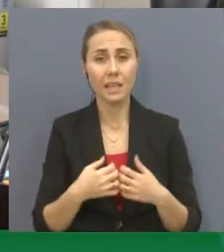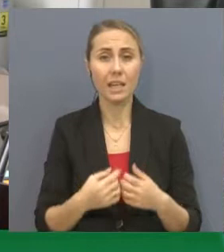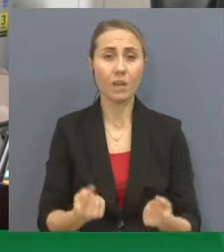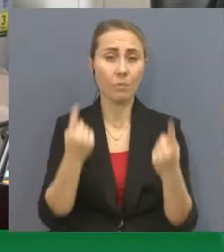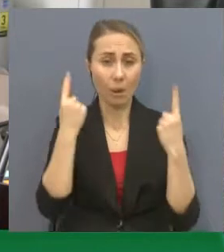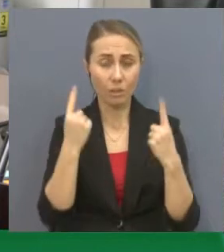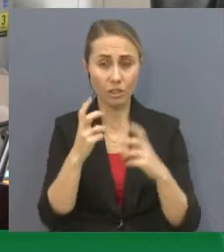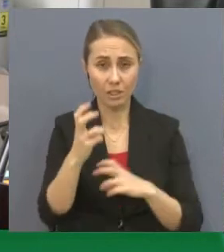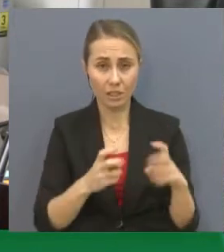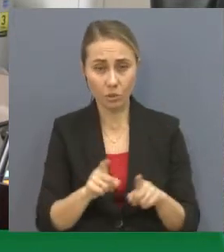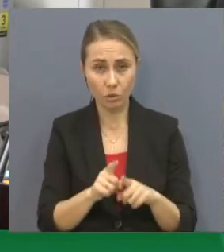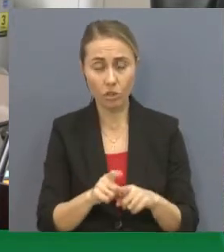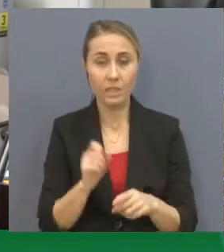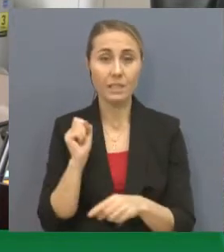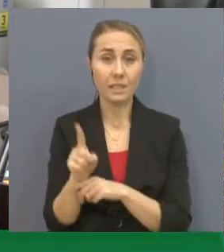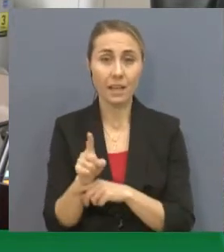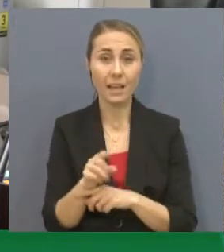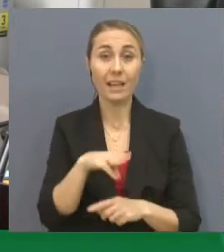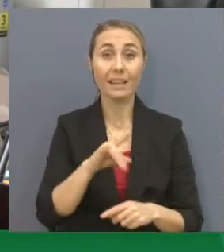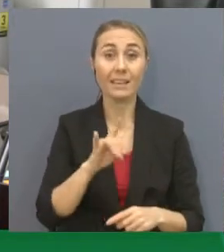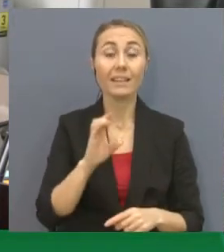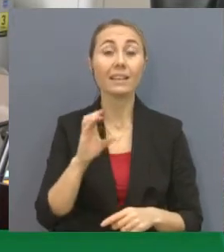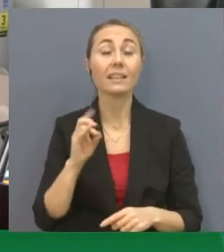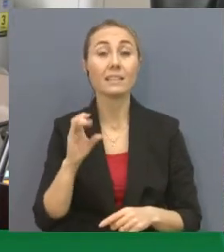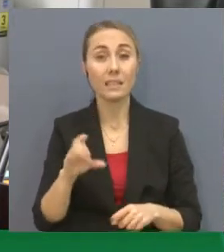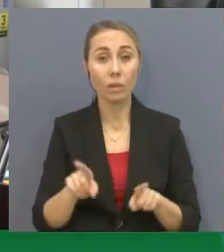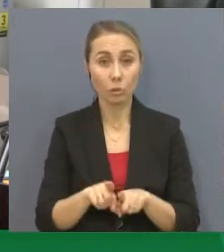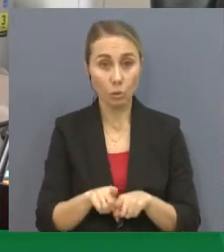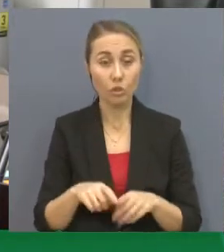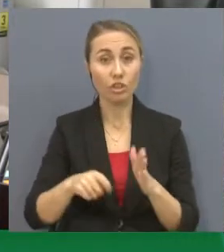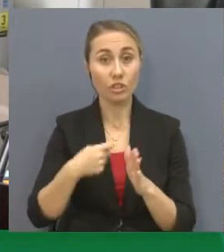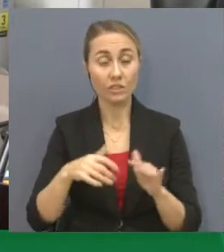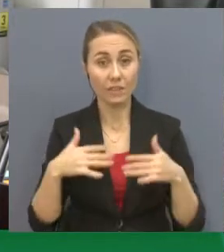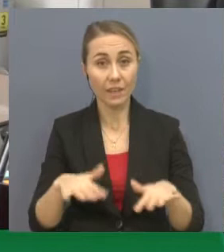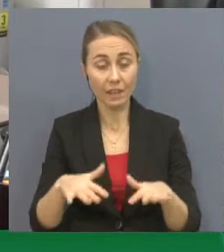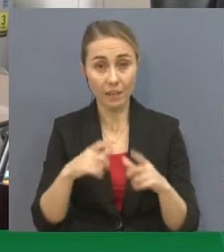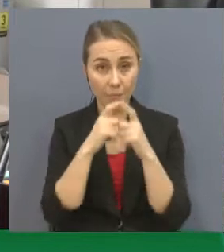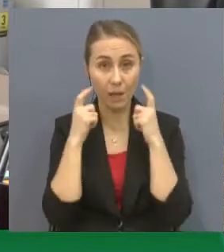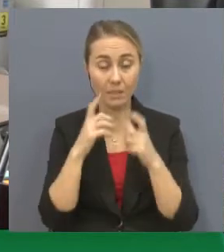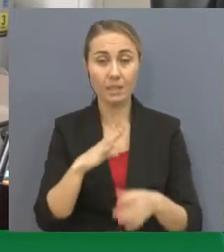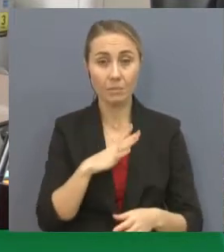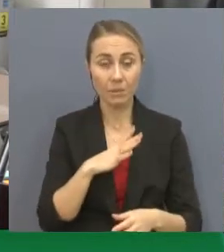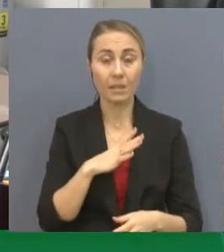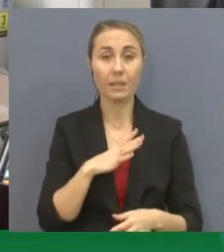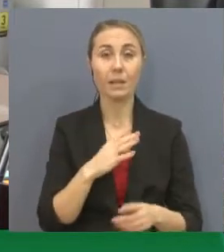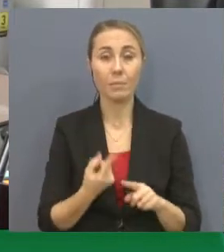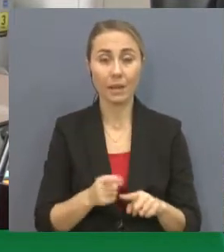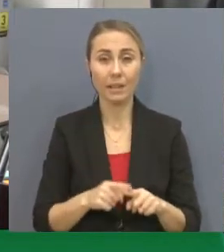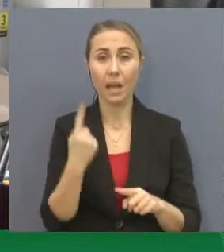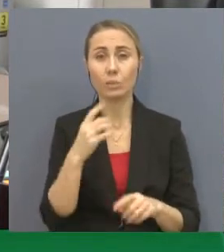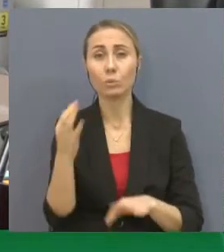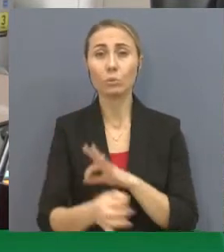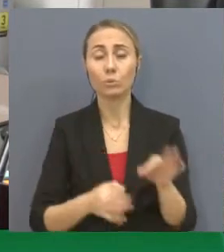у нас на цене раму обществе танос также на важный пост упавших масок было поэтому именно там сутки